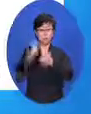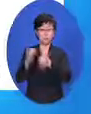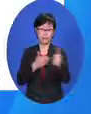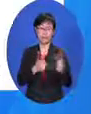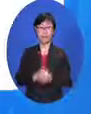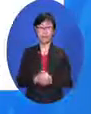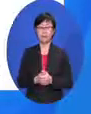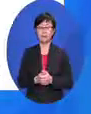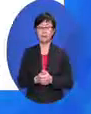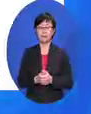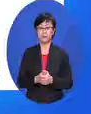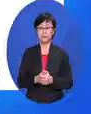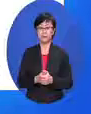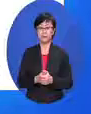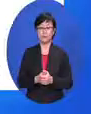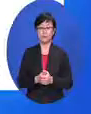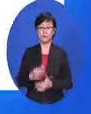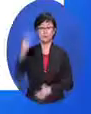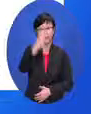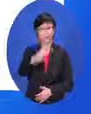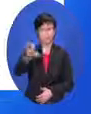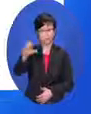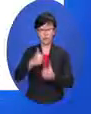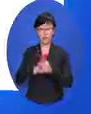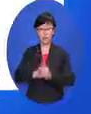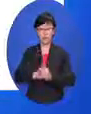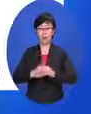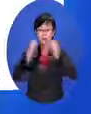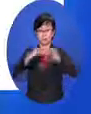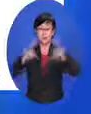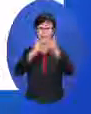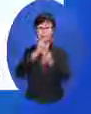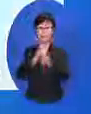이상 자세한 내용은 천안시 일자리 종합센터로 문의하시기 바랍니다.